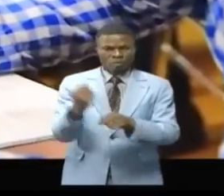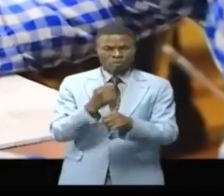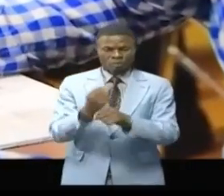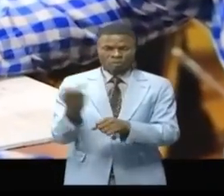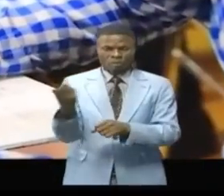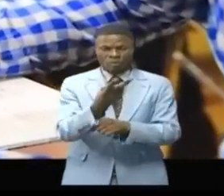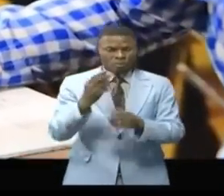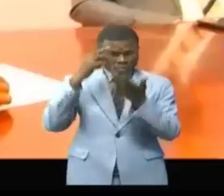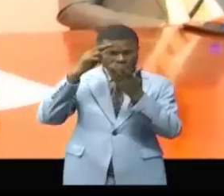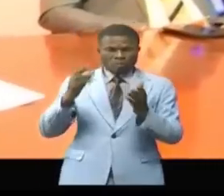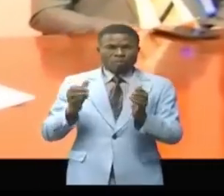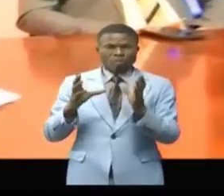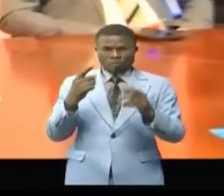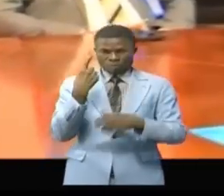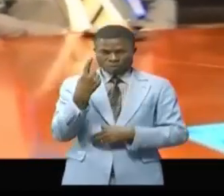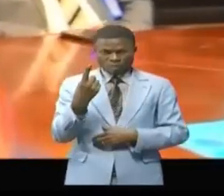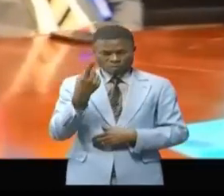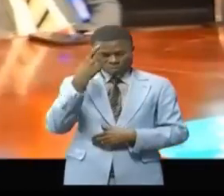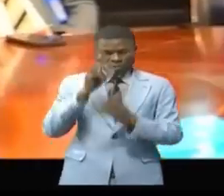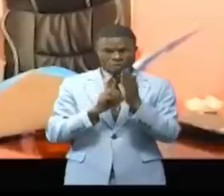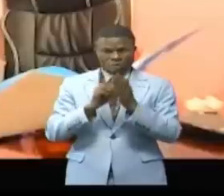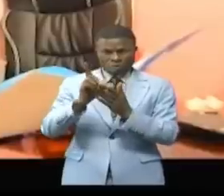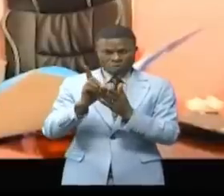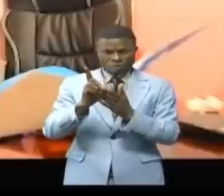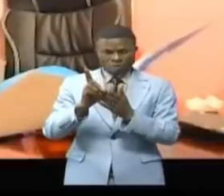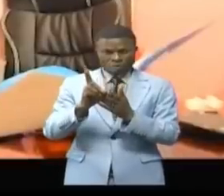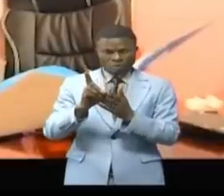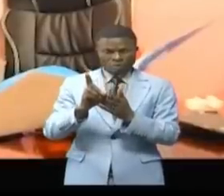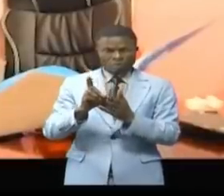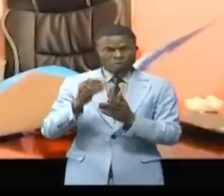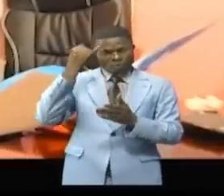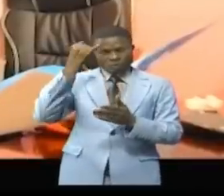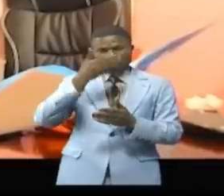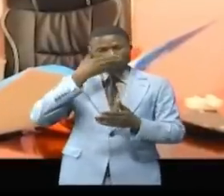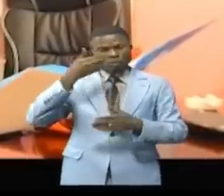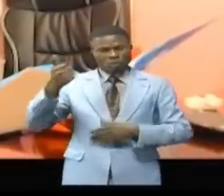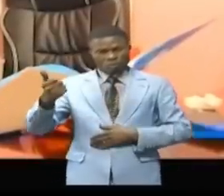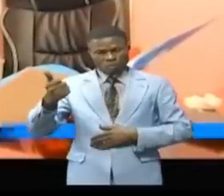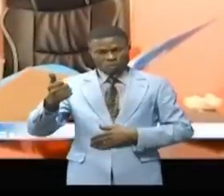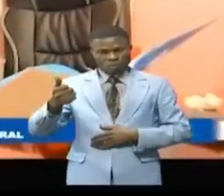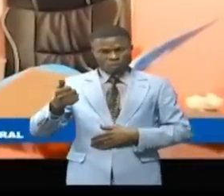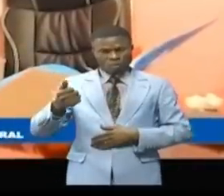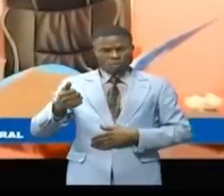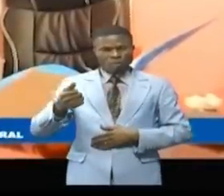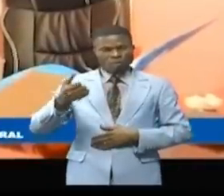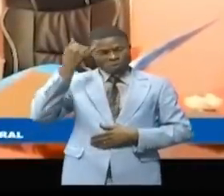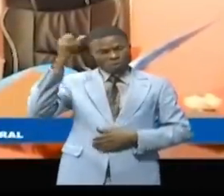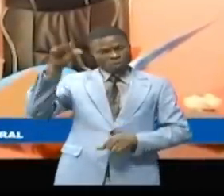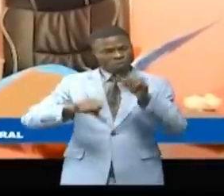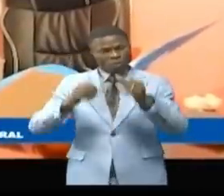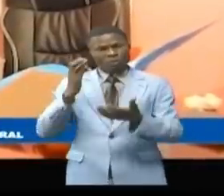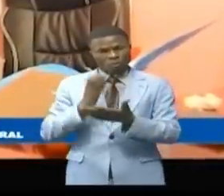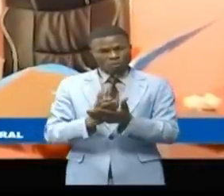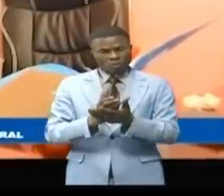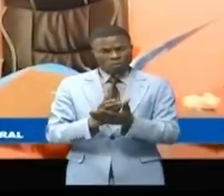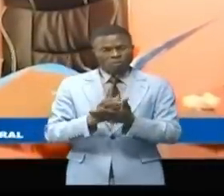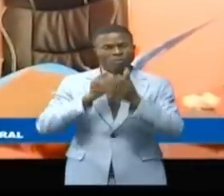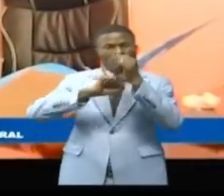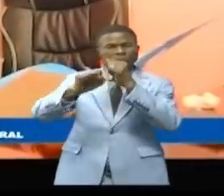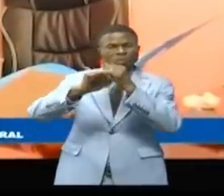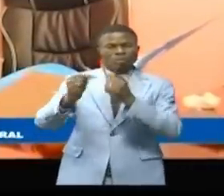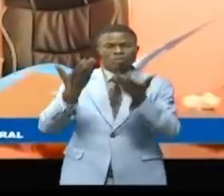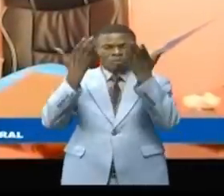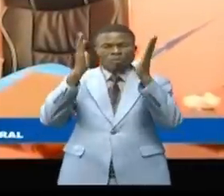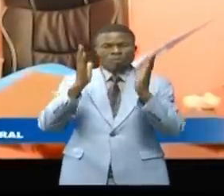ensemble afin de développer et de mettre conjointement en place des idées visant à promouvoir